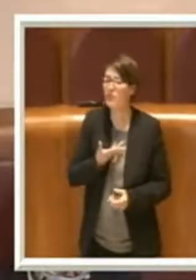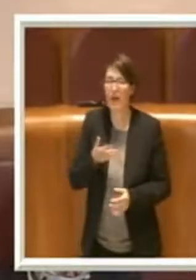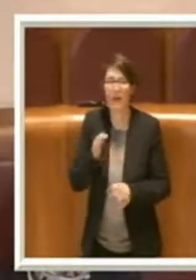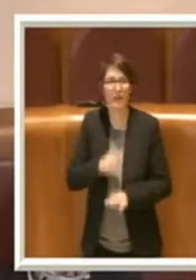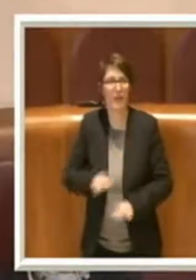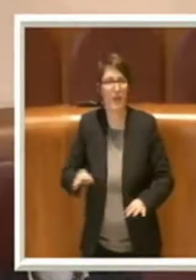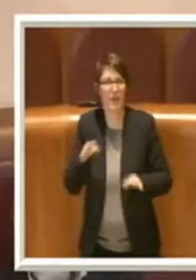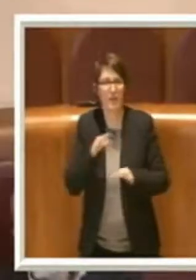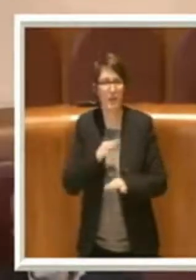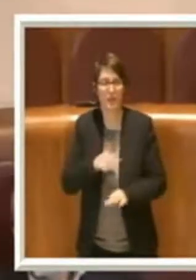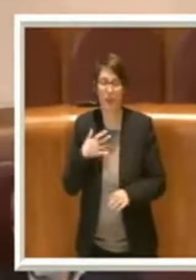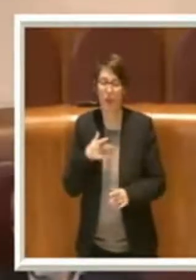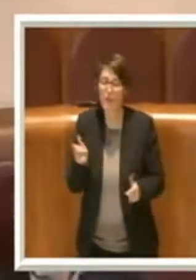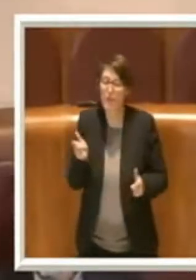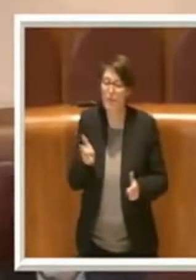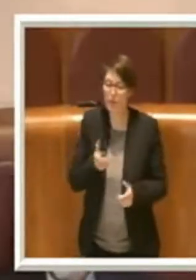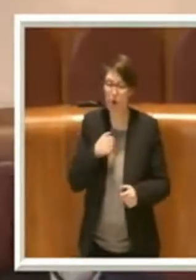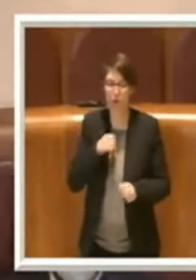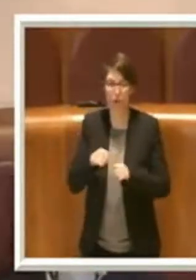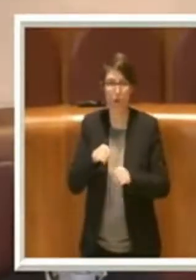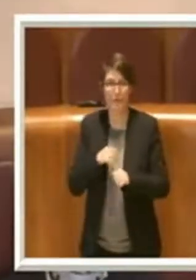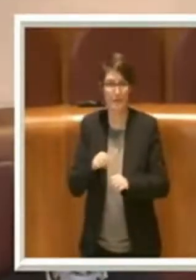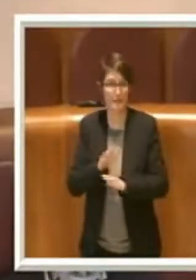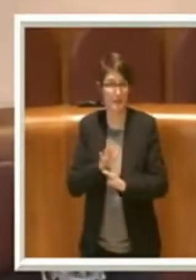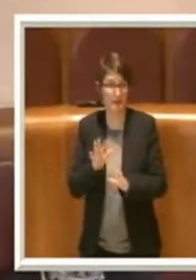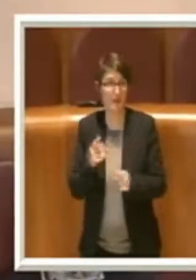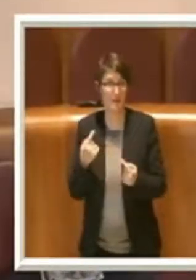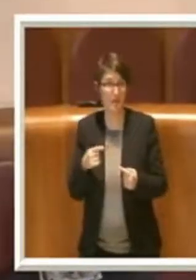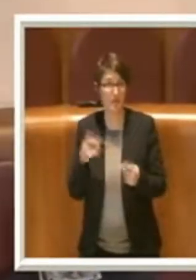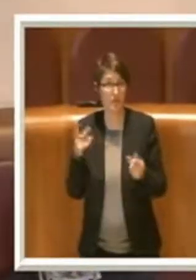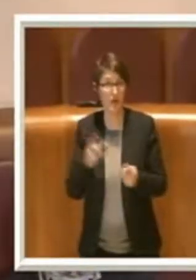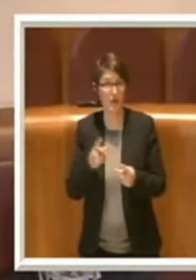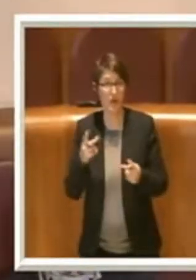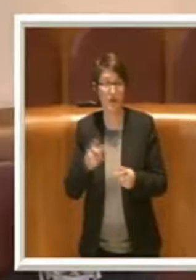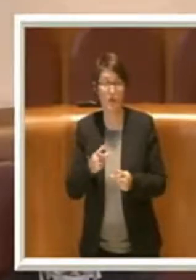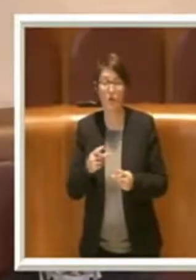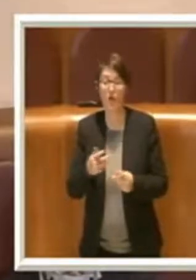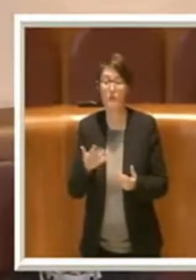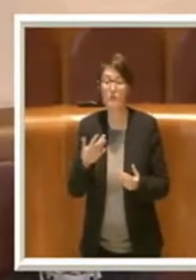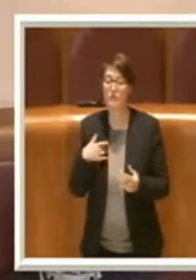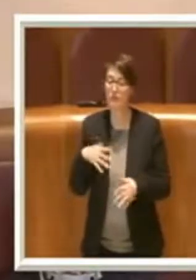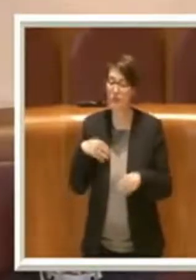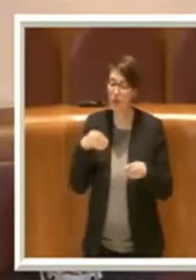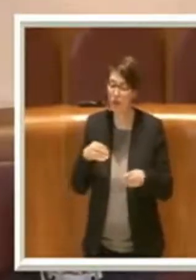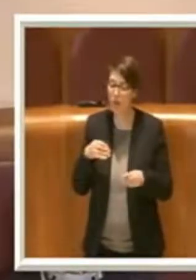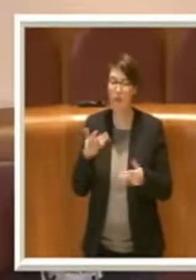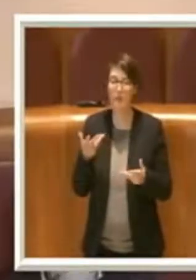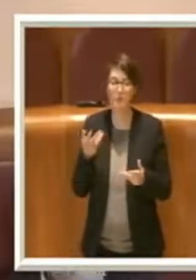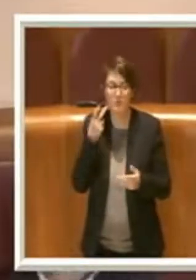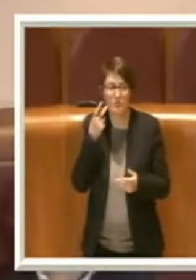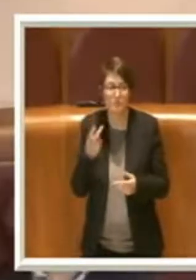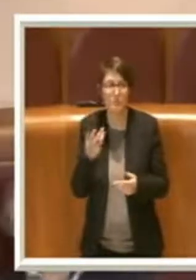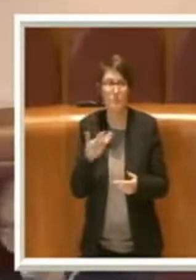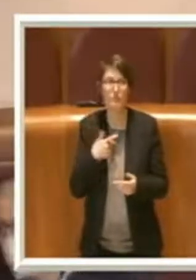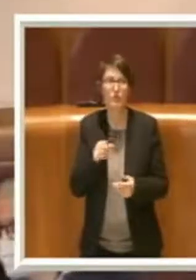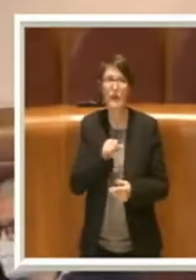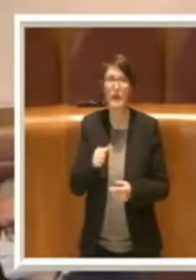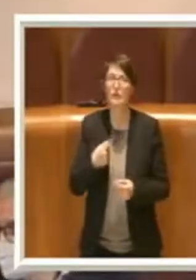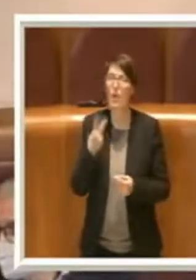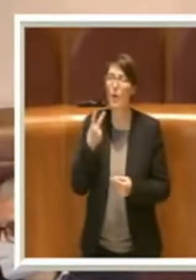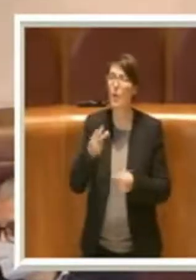stallo amministrativo incredibile. Ci siamo trovati con soltanto due gare di